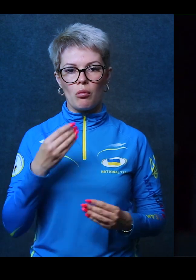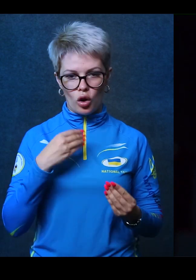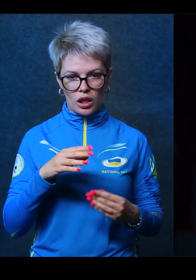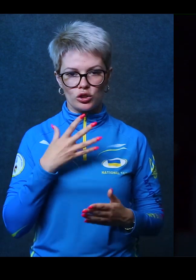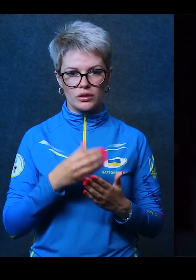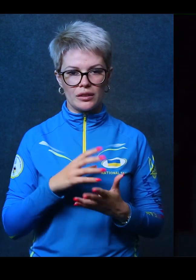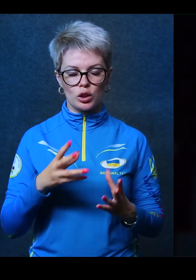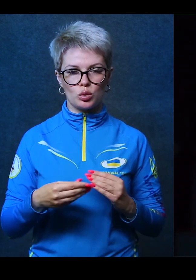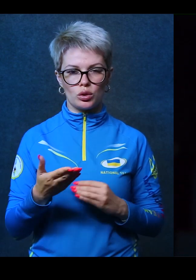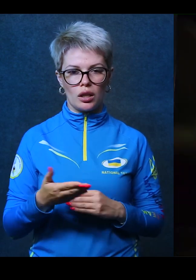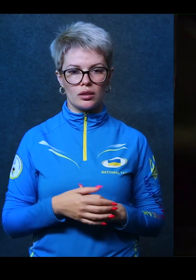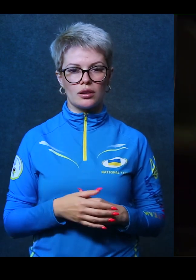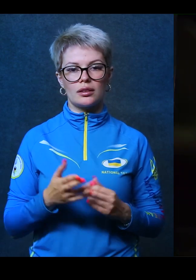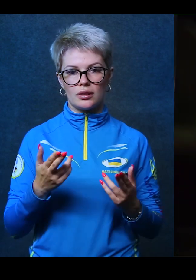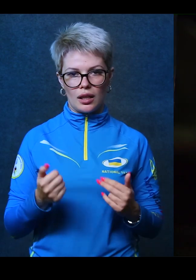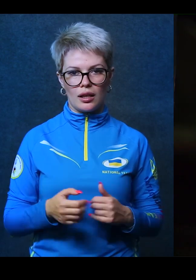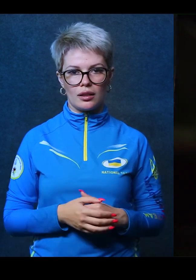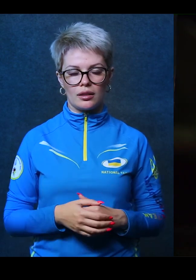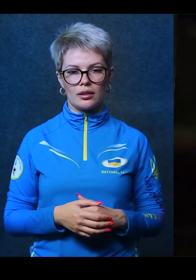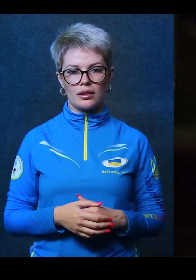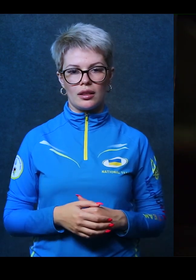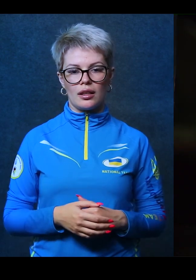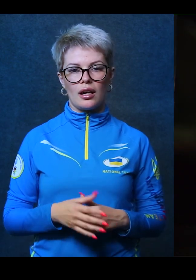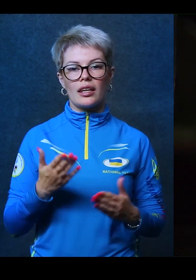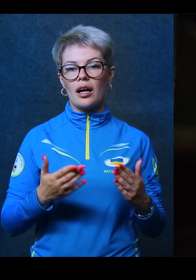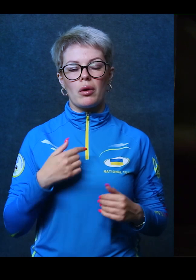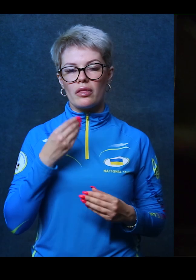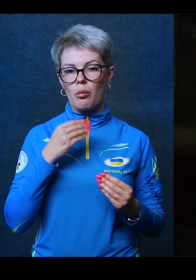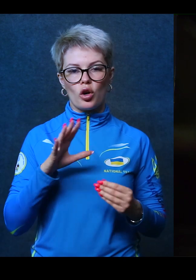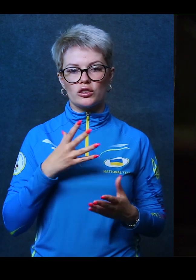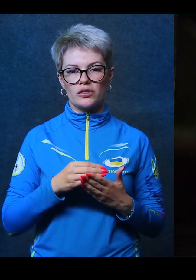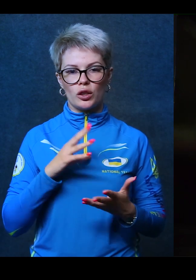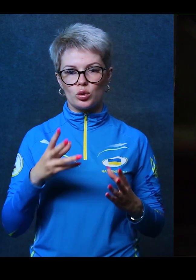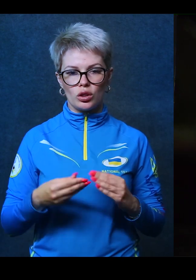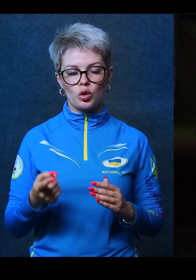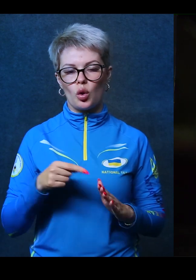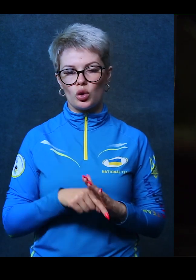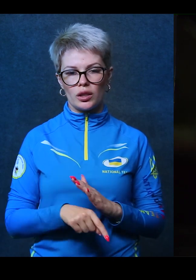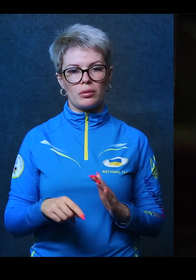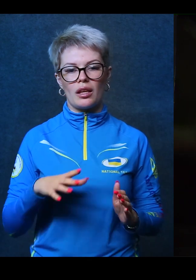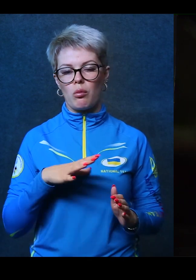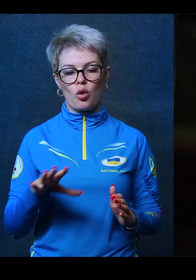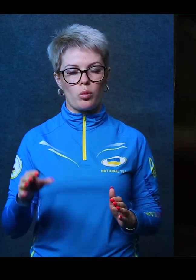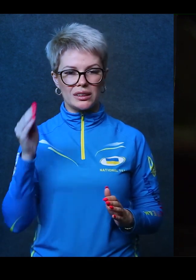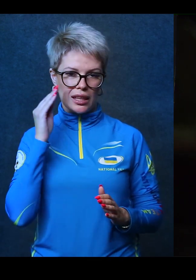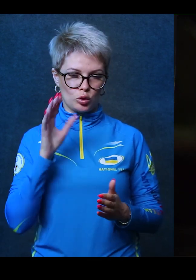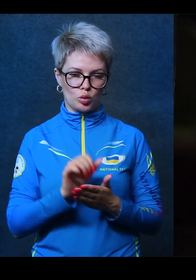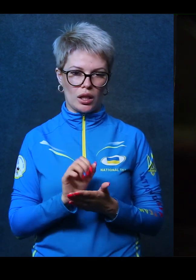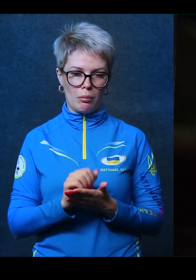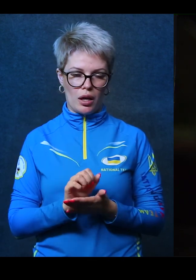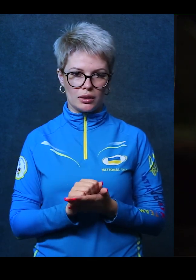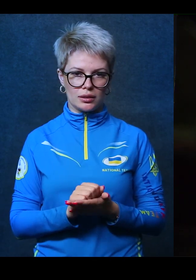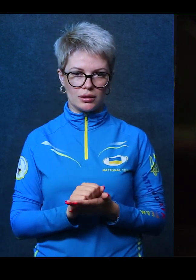Покращив свій результат? Так, якби я не покращив свій результат, тоді б мені не було б сенсу